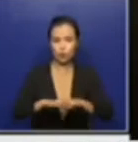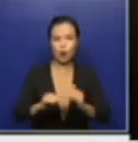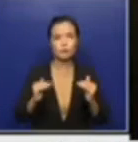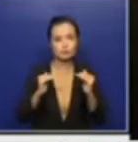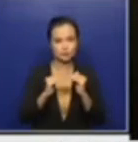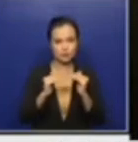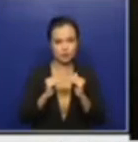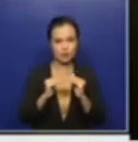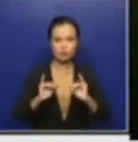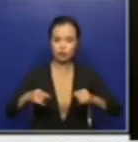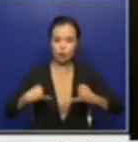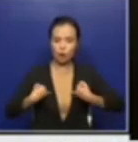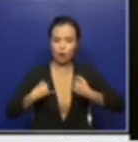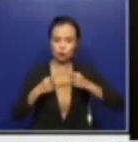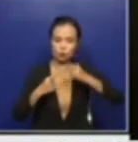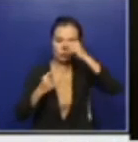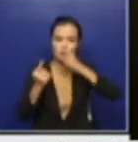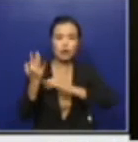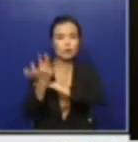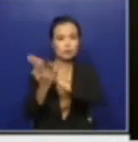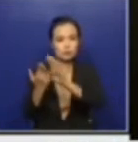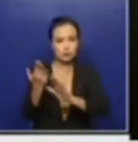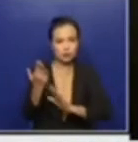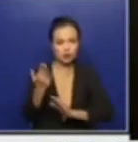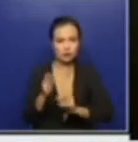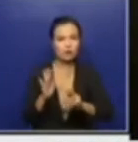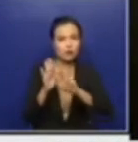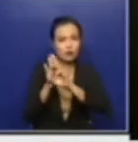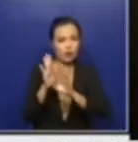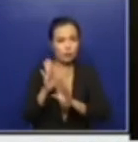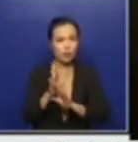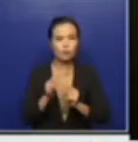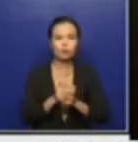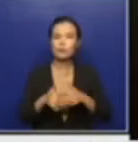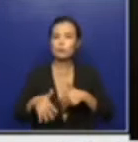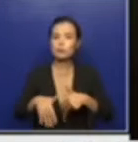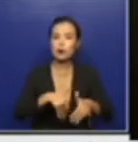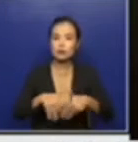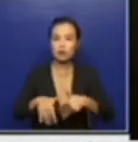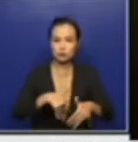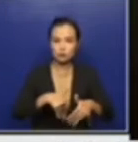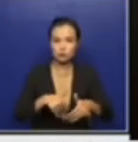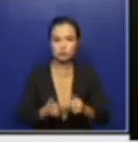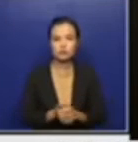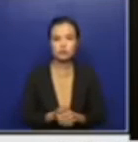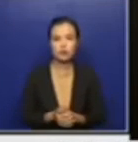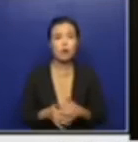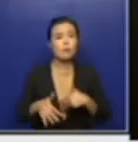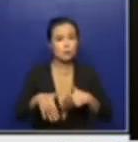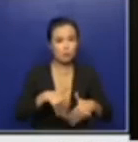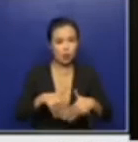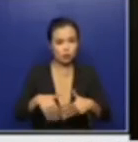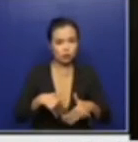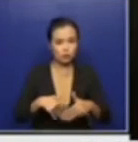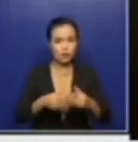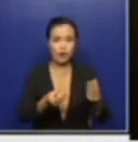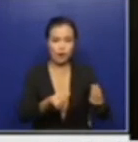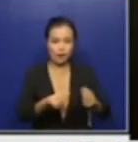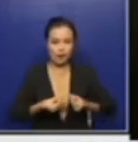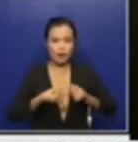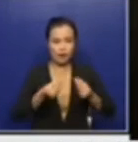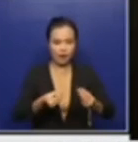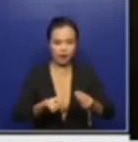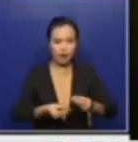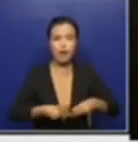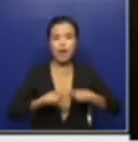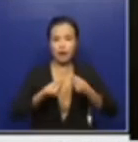คนเป็นเจ้าของประเทศเป็นระบอบของประชาชนโดยประชาชนเพื่อประชาช